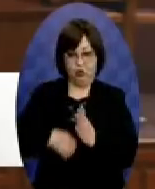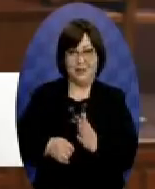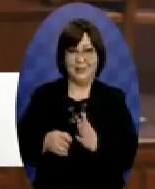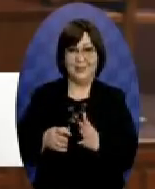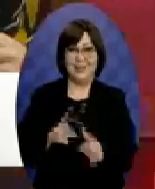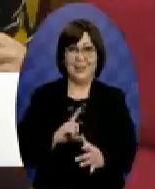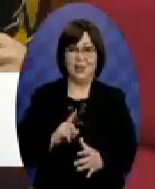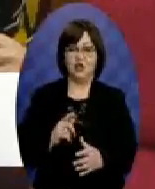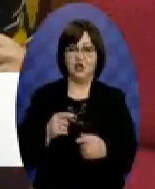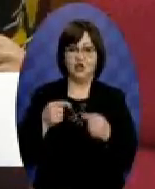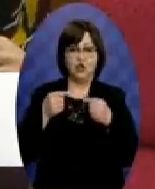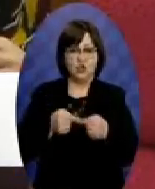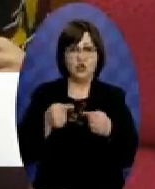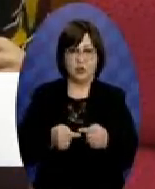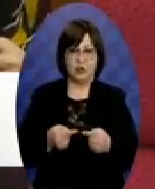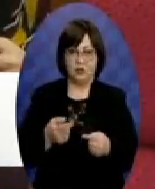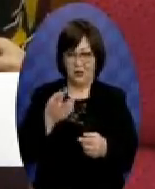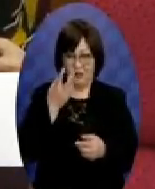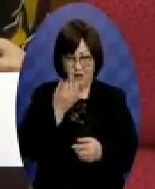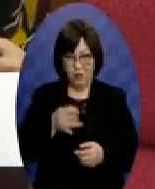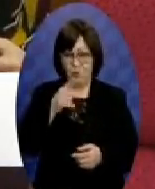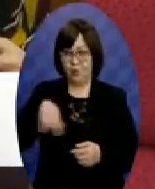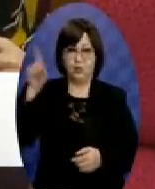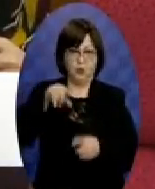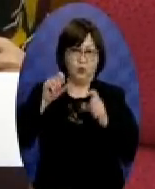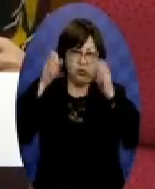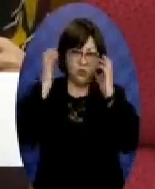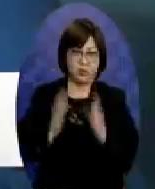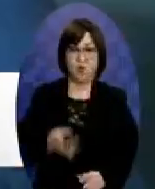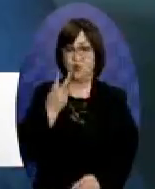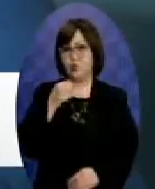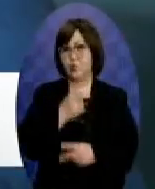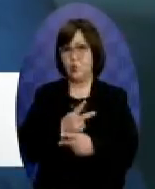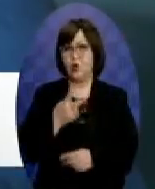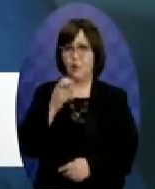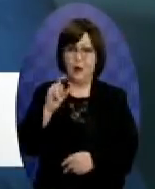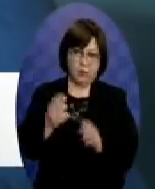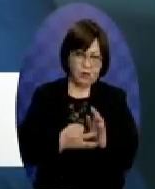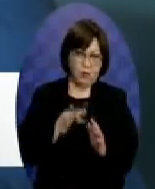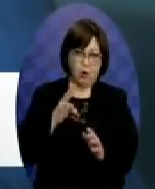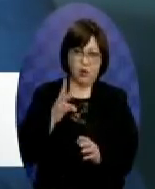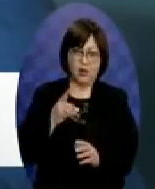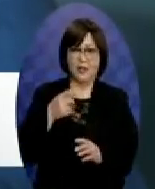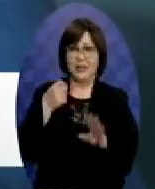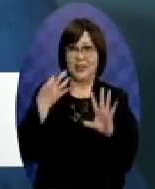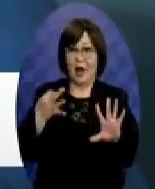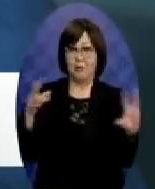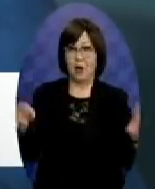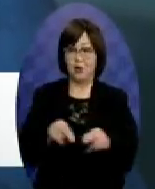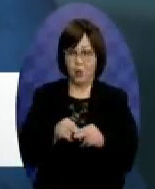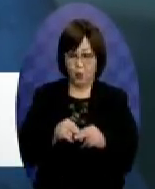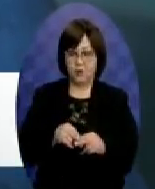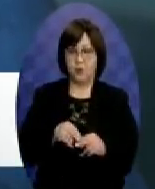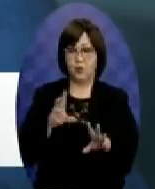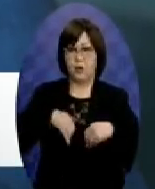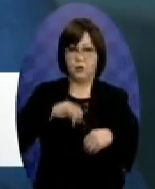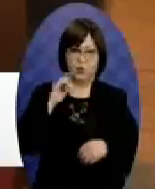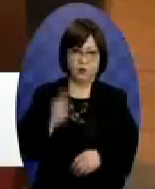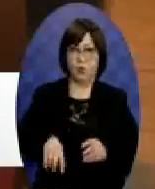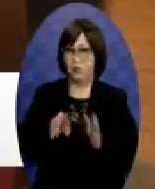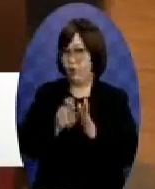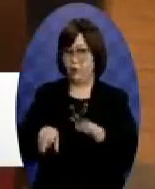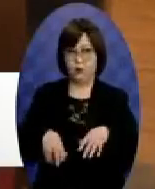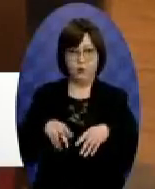эцэслэн шийдвэрлэлээ. Мөн үндсэн хуулийн цэцэн 2018 оны 8-р дүгнэлтийг хүлээн зөвшөөрөх боломжгүй гэж үзсэн Монгол Улсын